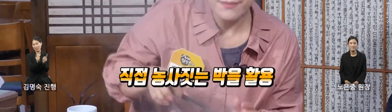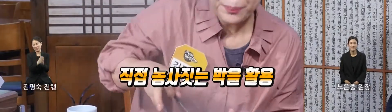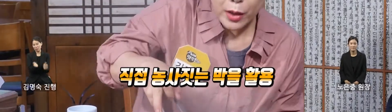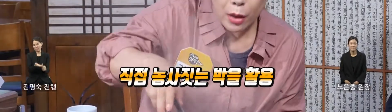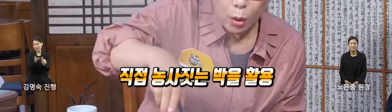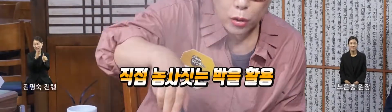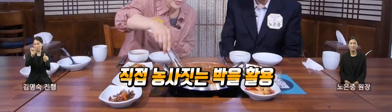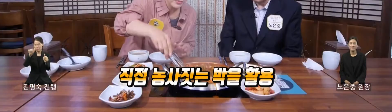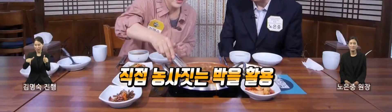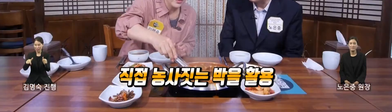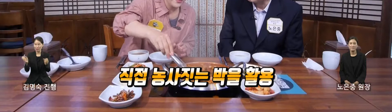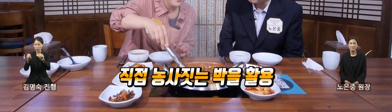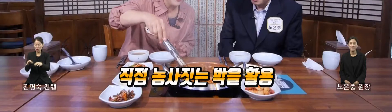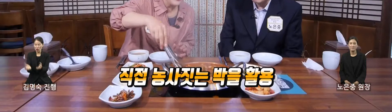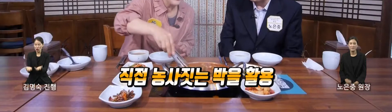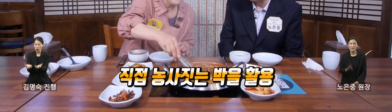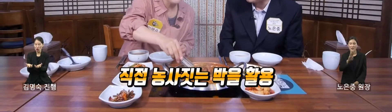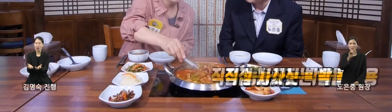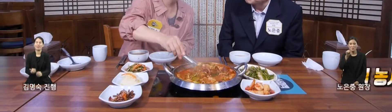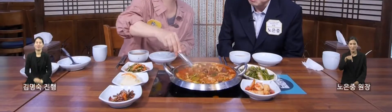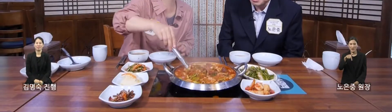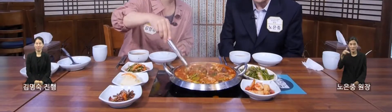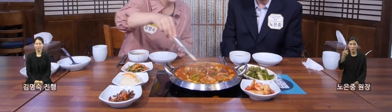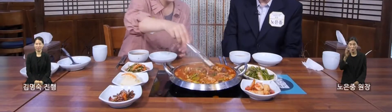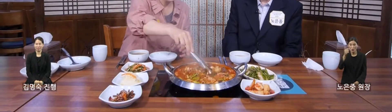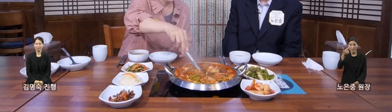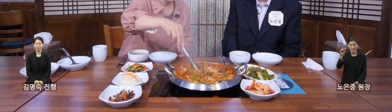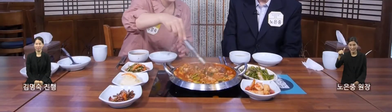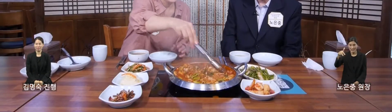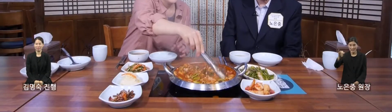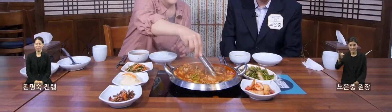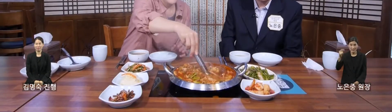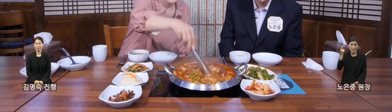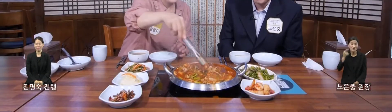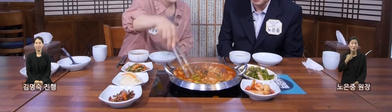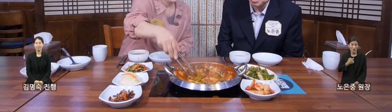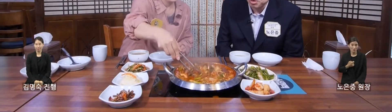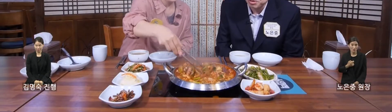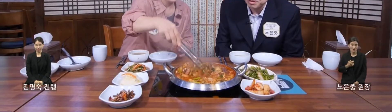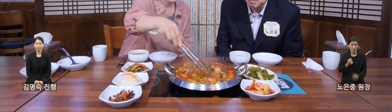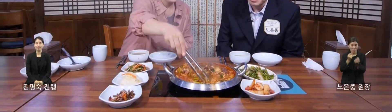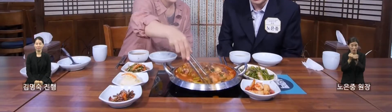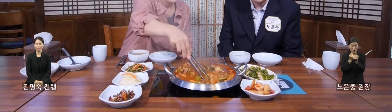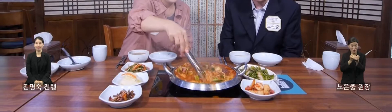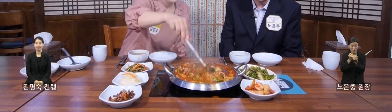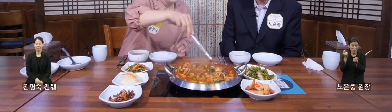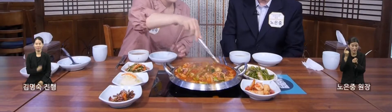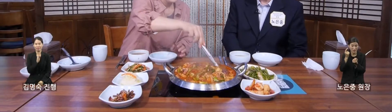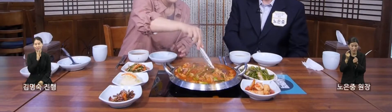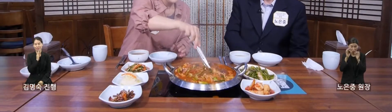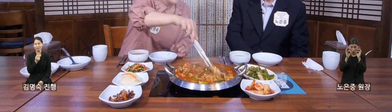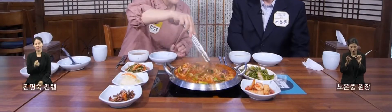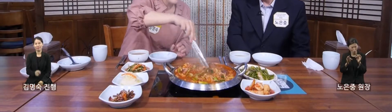이곳에 넣으셔서. 박, 박송 낙지 뭐 이런 말도 들어본 것 같아요. 예. 네. 이렇게 설명을 드리면서 보니까 더 입맛이